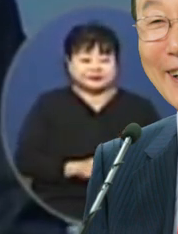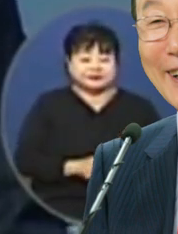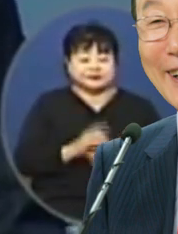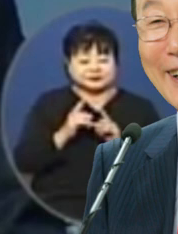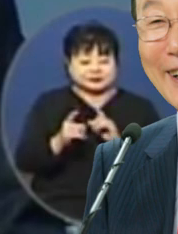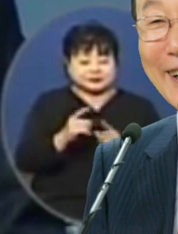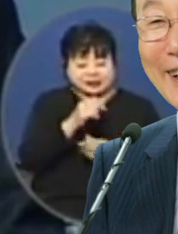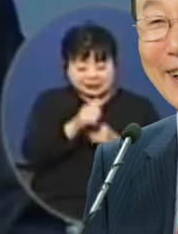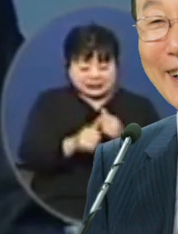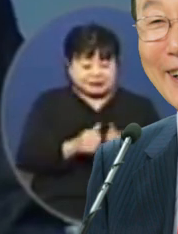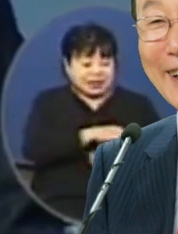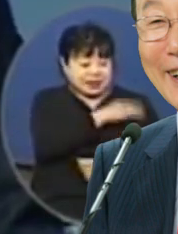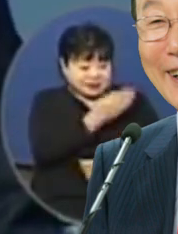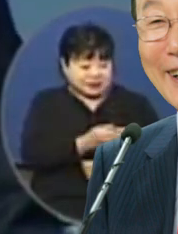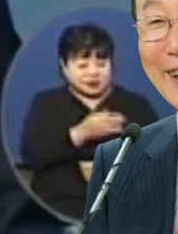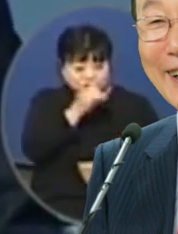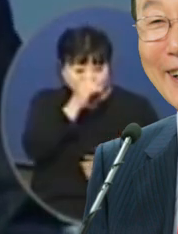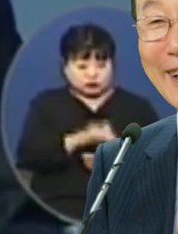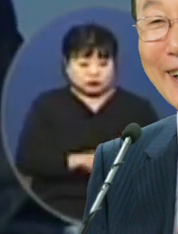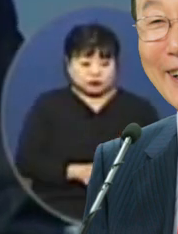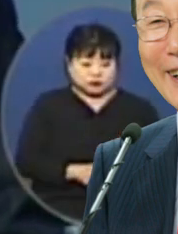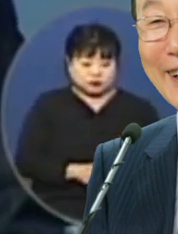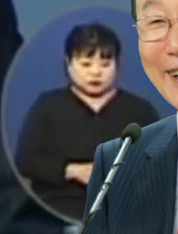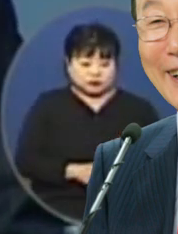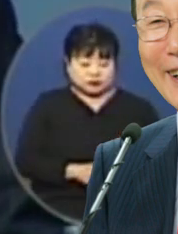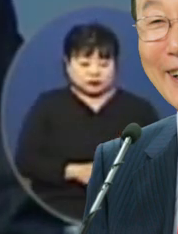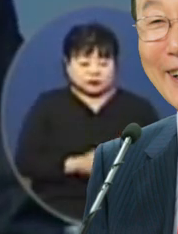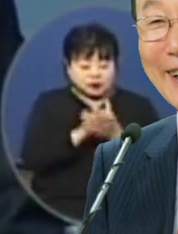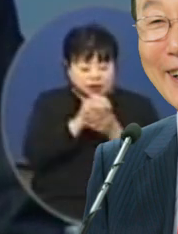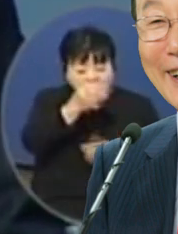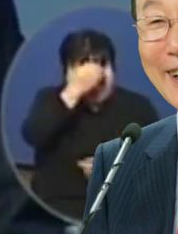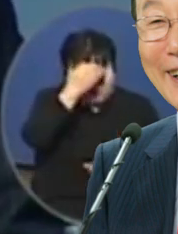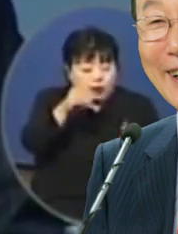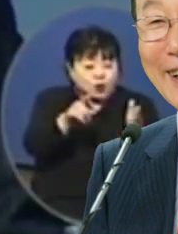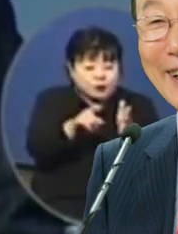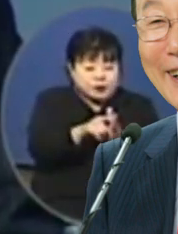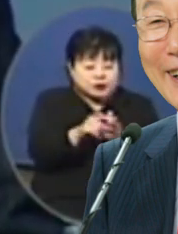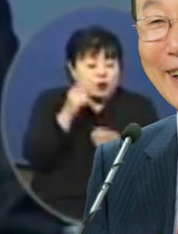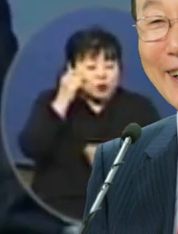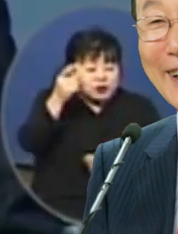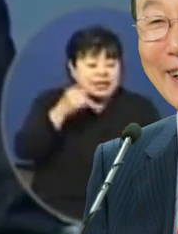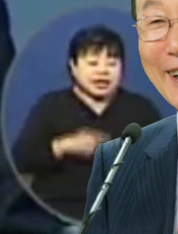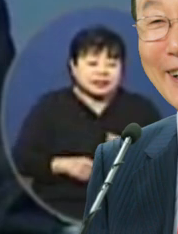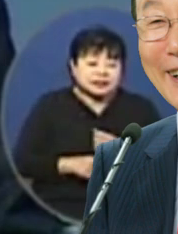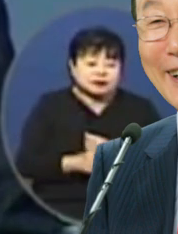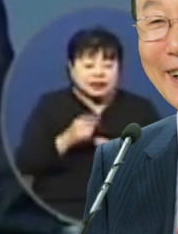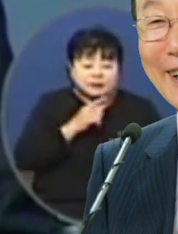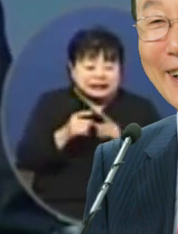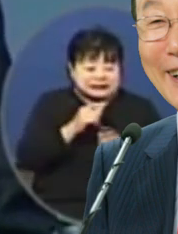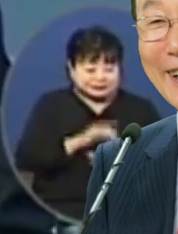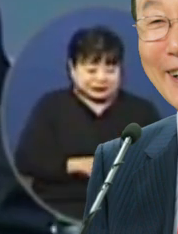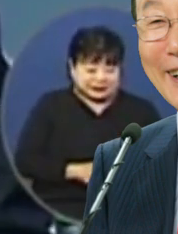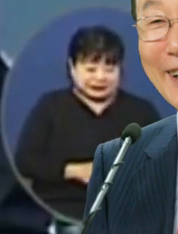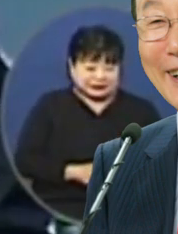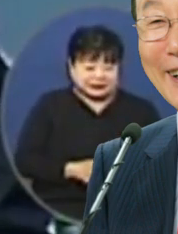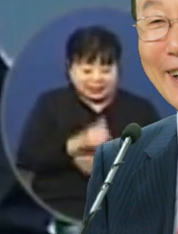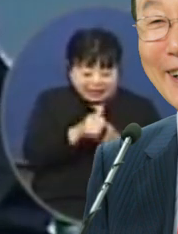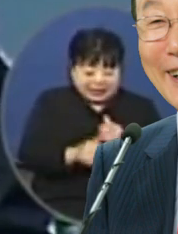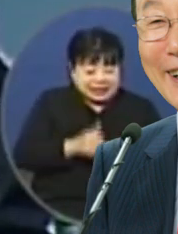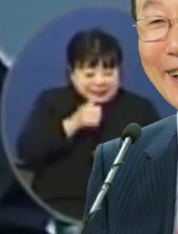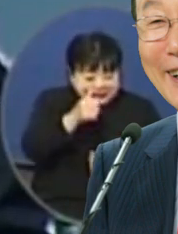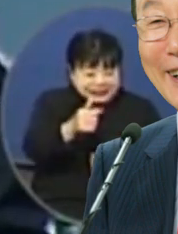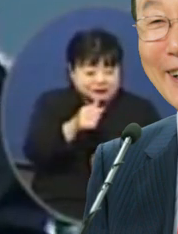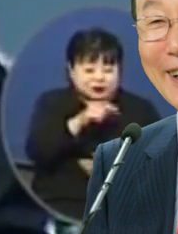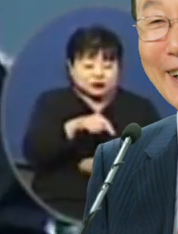말하는 하나님의 능력이 들어있는 것입니다. 기독교의 신앙의 위대한 것은 성경 말씀이 하나님이